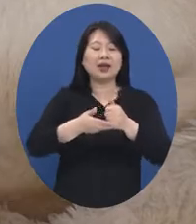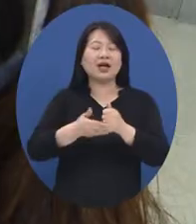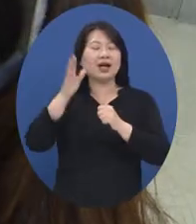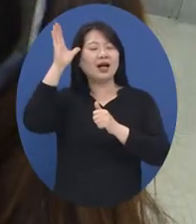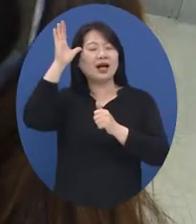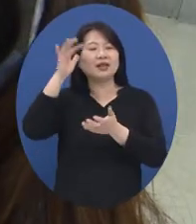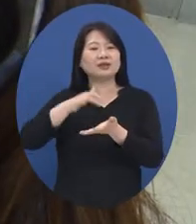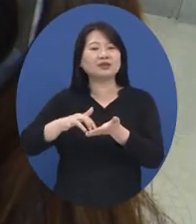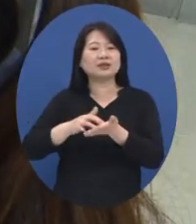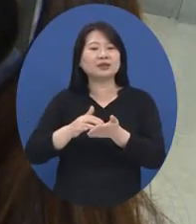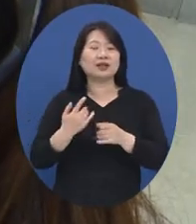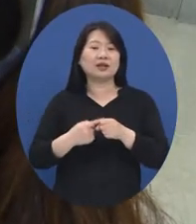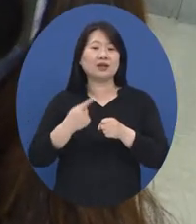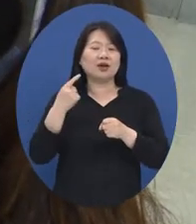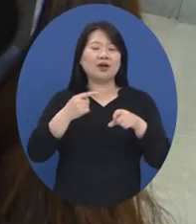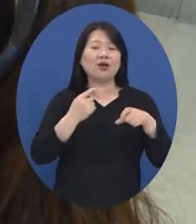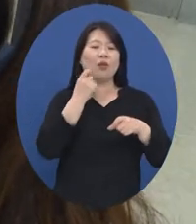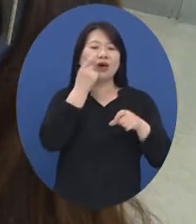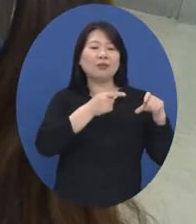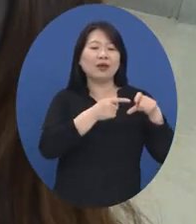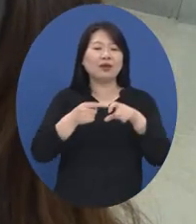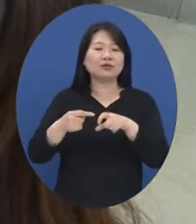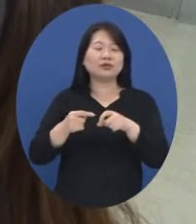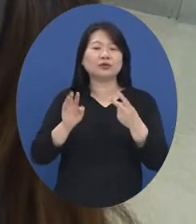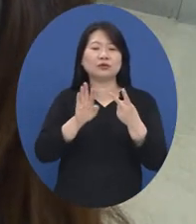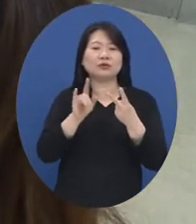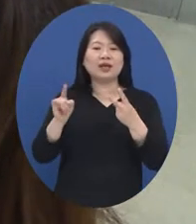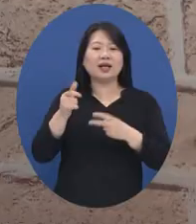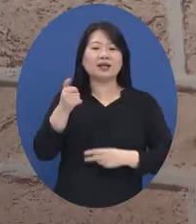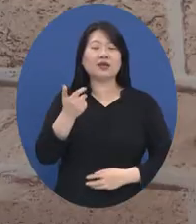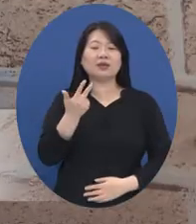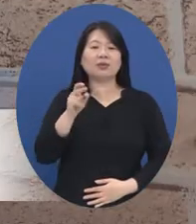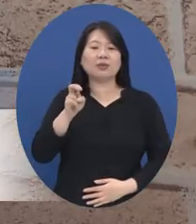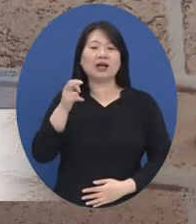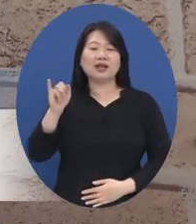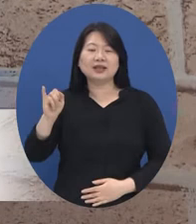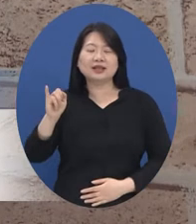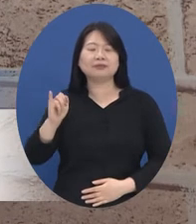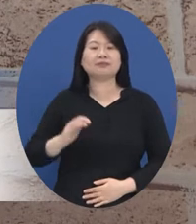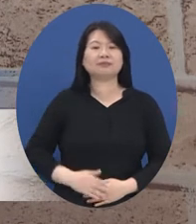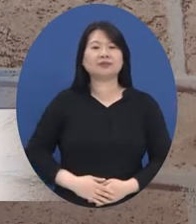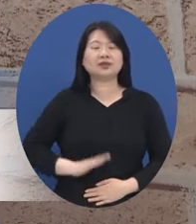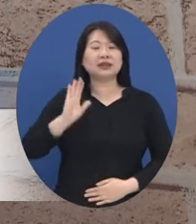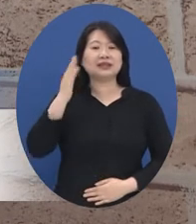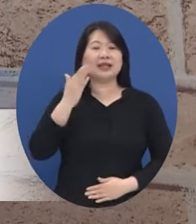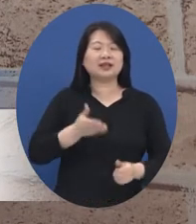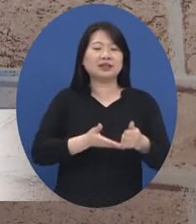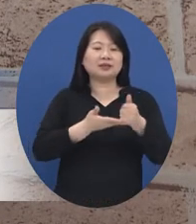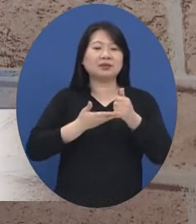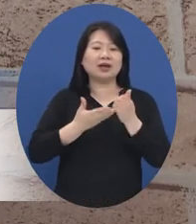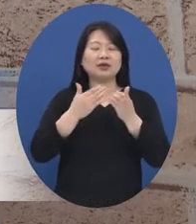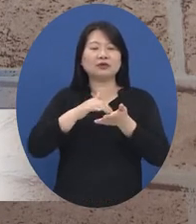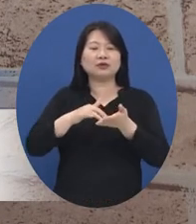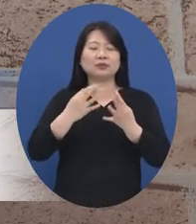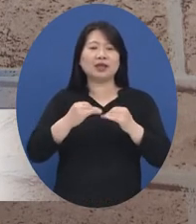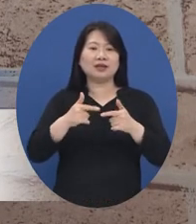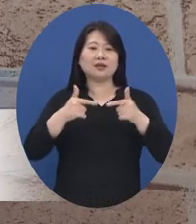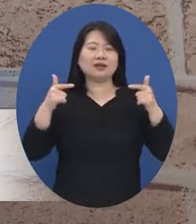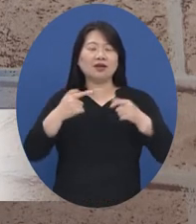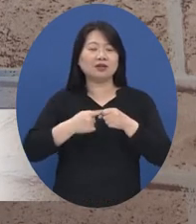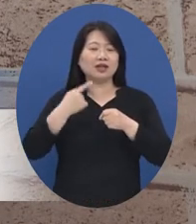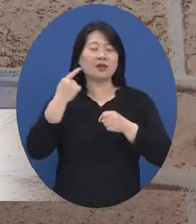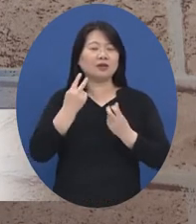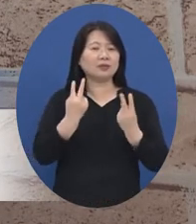지난해 월 평균 두 배인 57 말입니다 최근에 입양 하시는 분들이 많이 들었는데요 으 걍